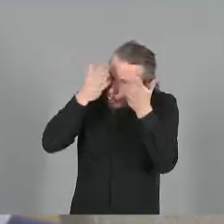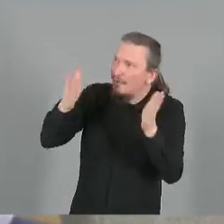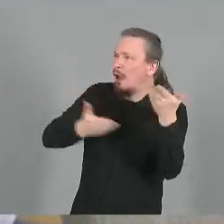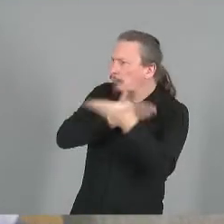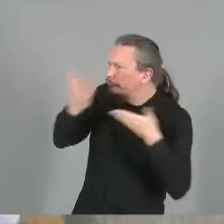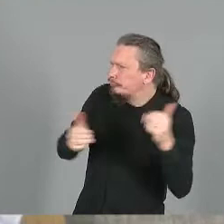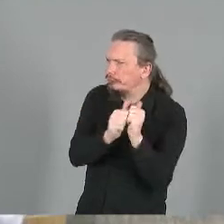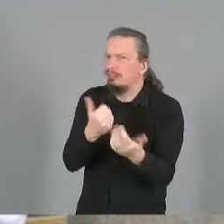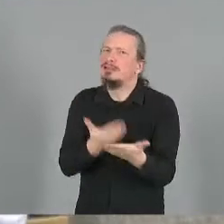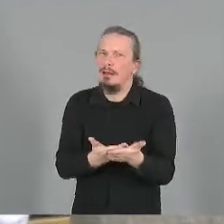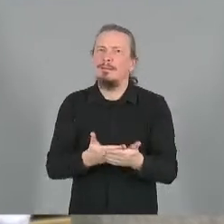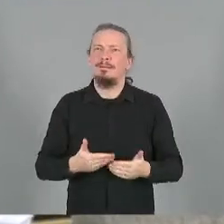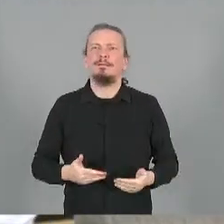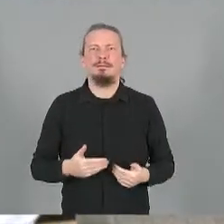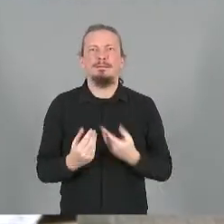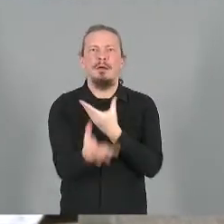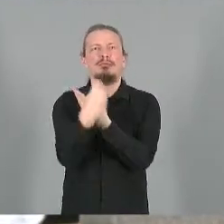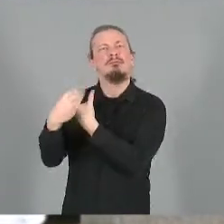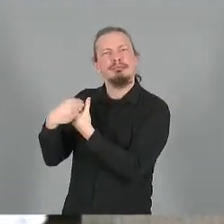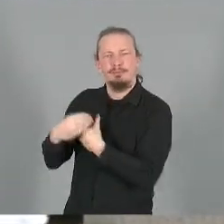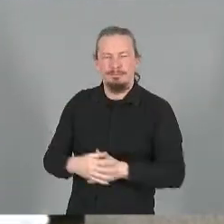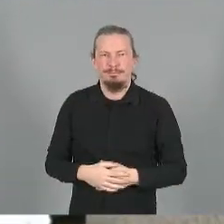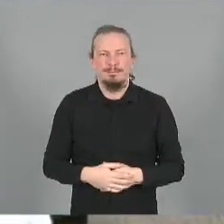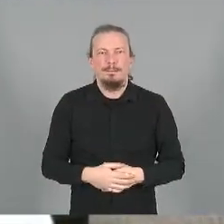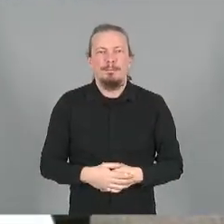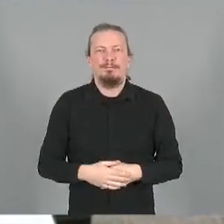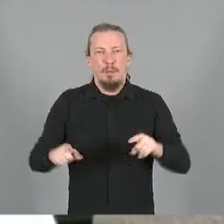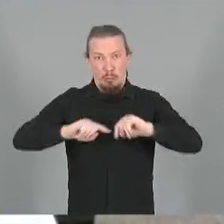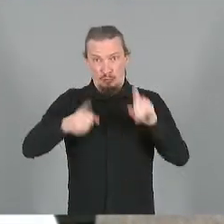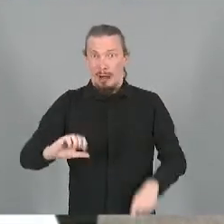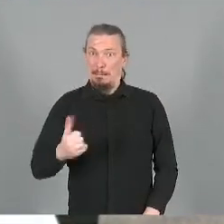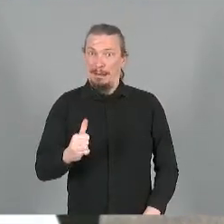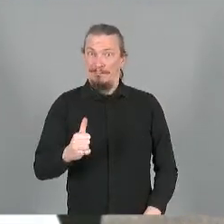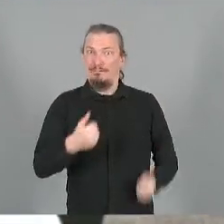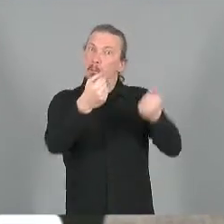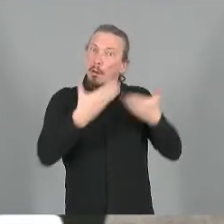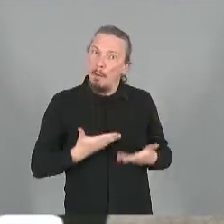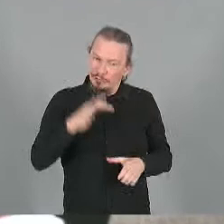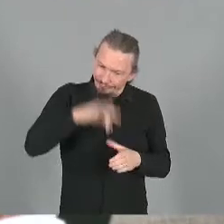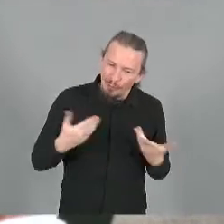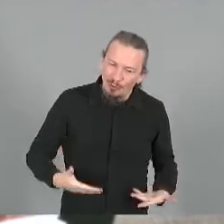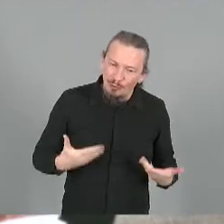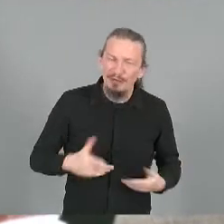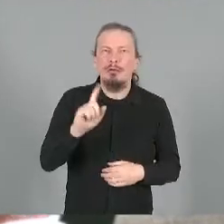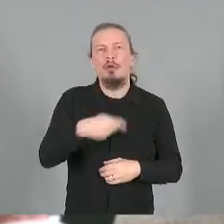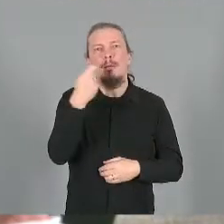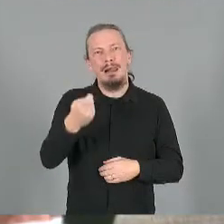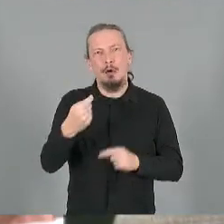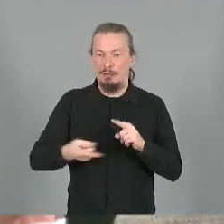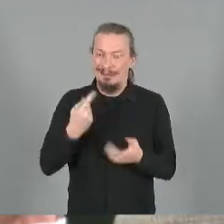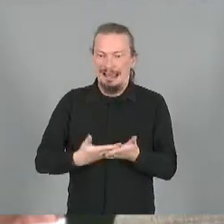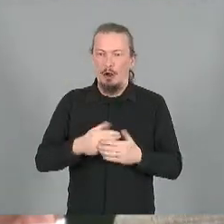travail commun sur le sujet. Le budget primitif qu'il nous est proposé d'adopter aujourd'hui devait faire l'objet d'une expérimentation